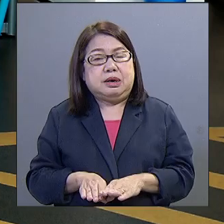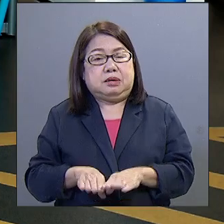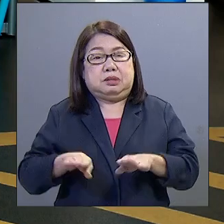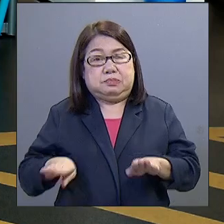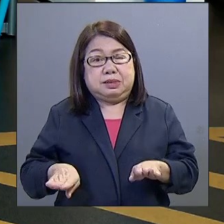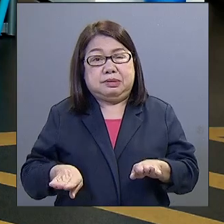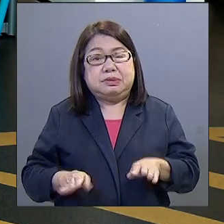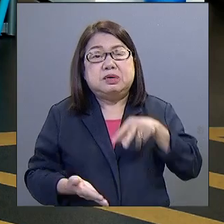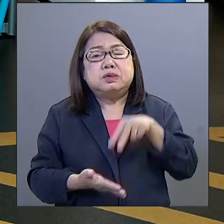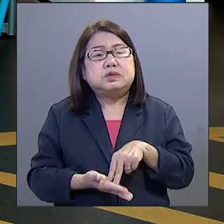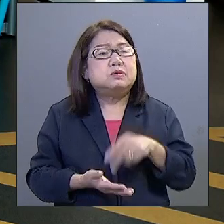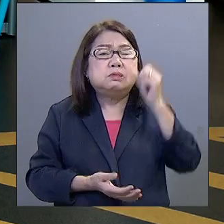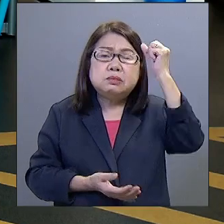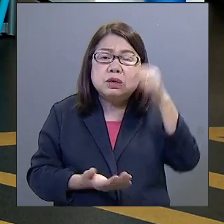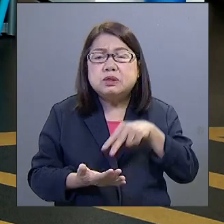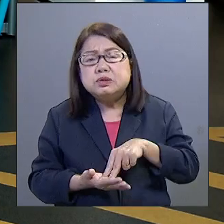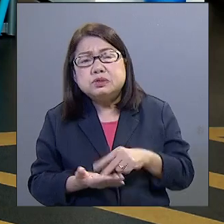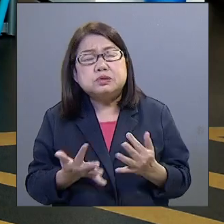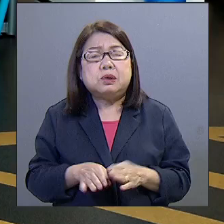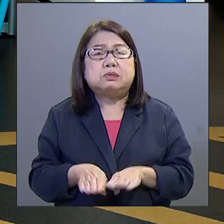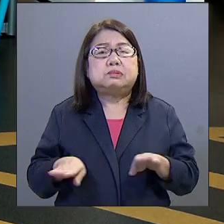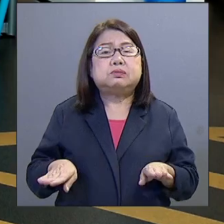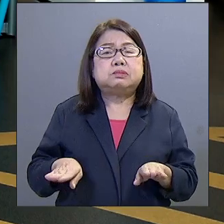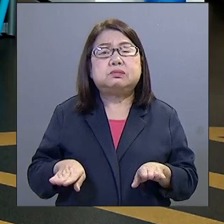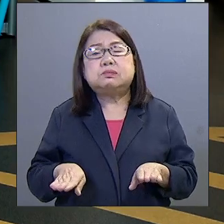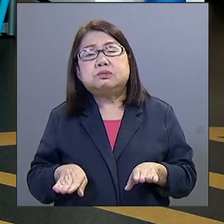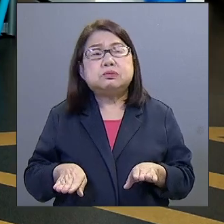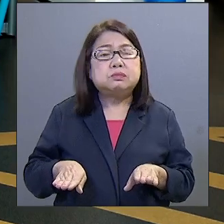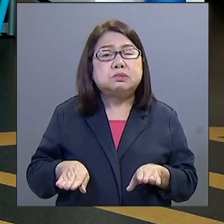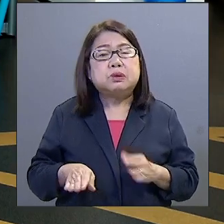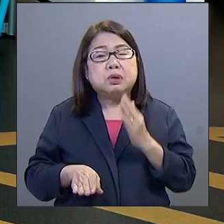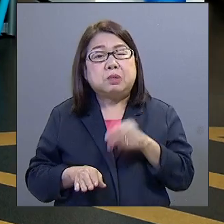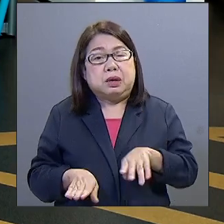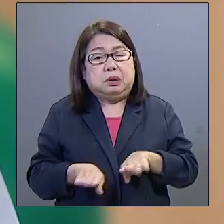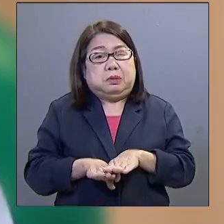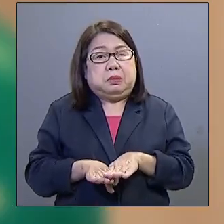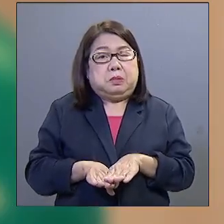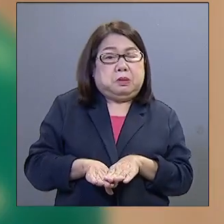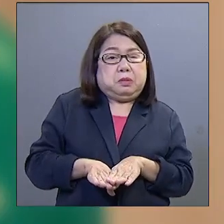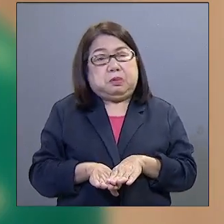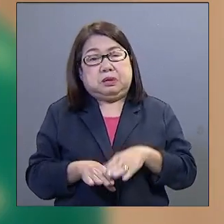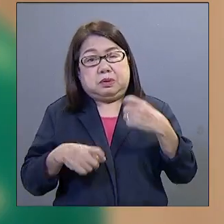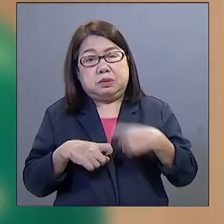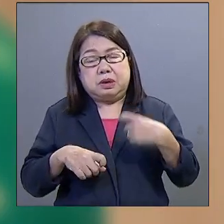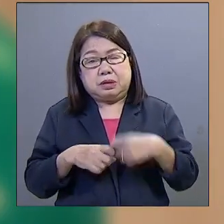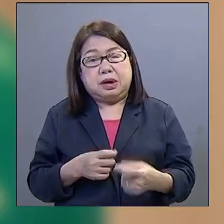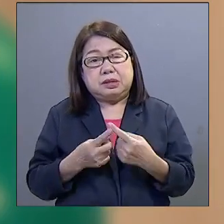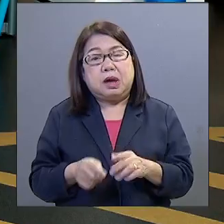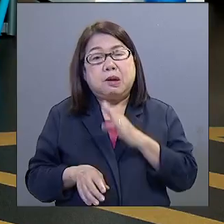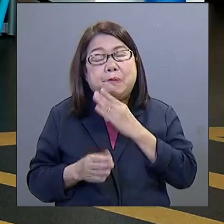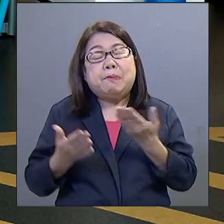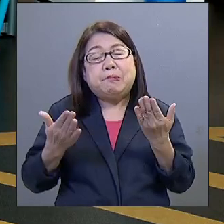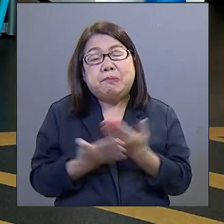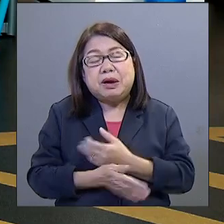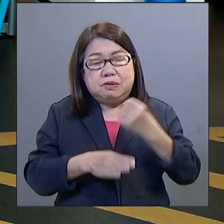ลายืนรอรถยืนอะไรเนี่ยก็จะเริ่มใช้ขากลางเนาะเพราะว่าความสามารถในการทรงตัวเนี่ยไม่ค่อยดีทีนี้ถ้าเกิดเรายืนให้แคบลงก็จะ